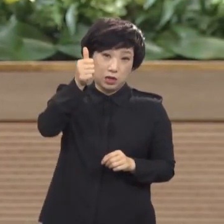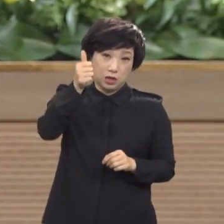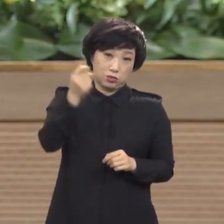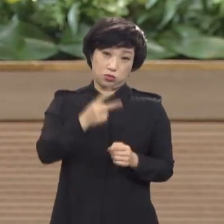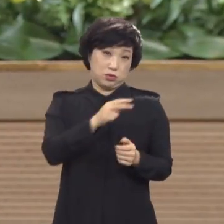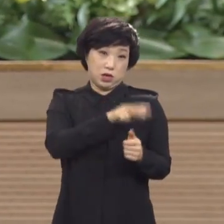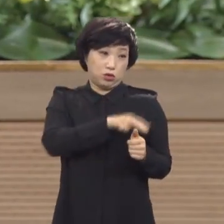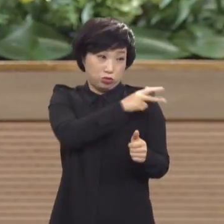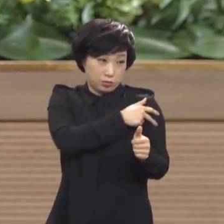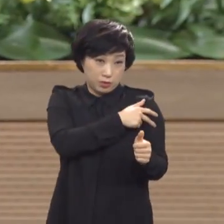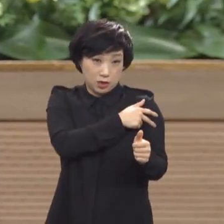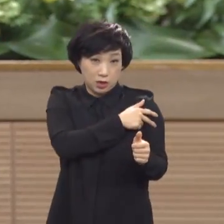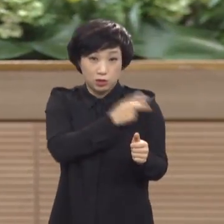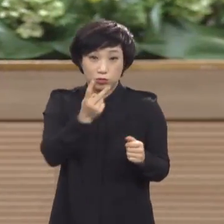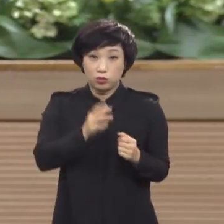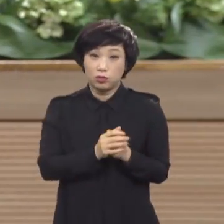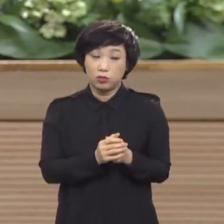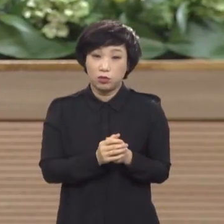안수집사,